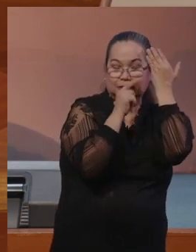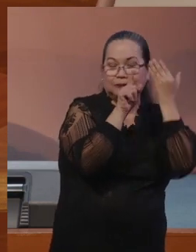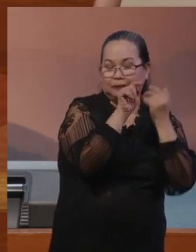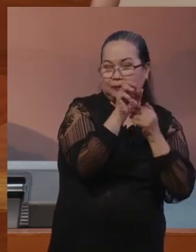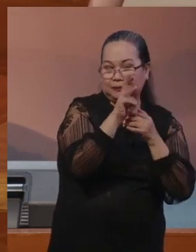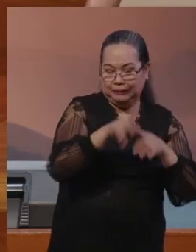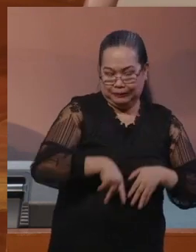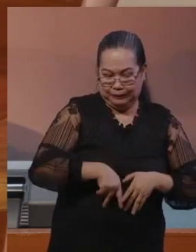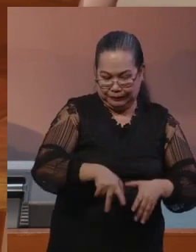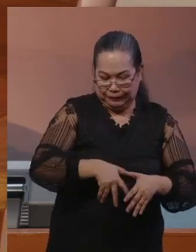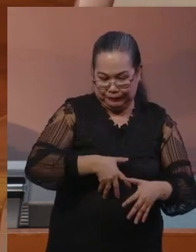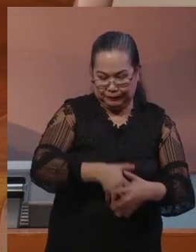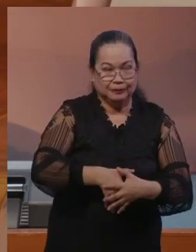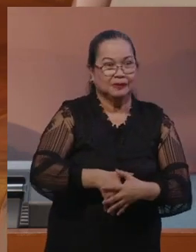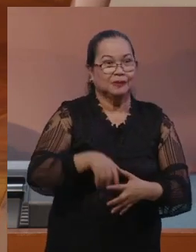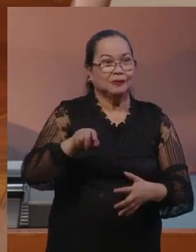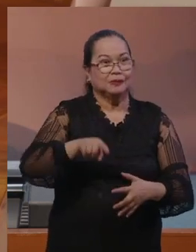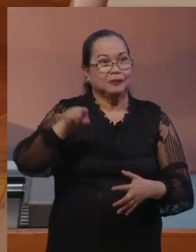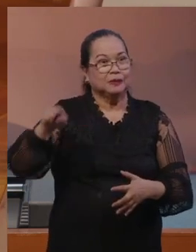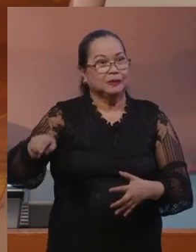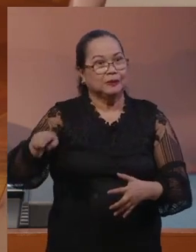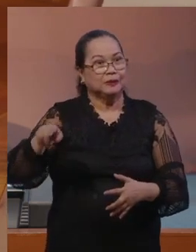at nabuntis ni Judah.